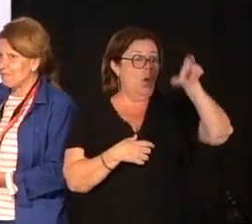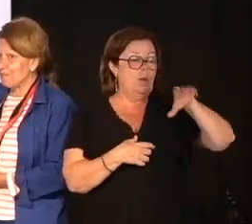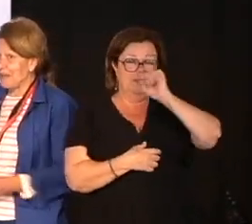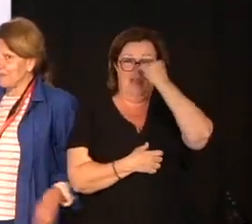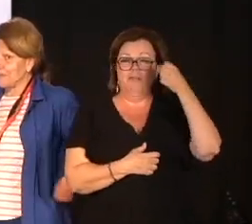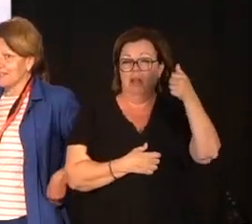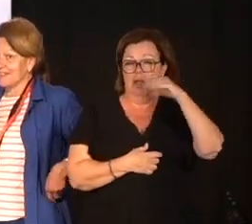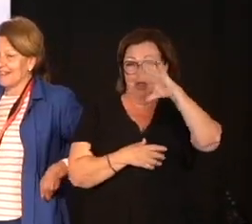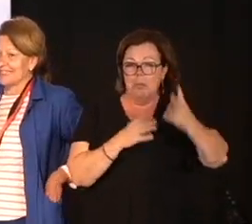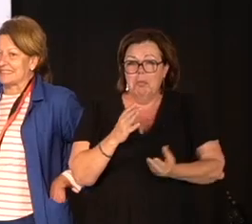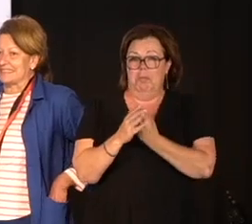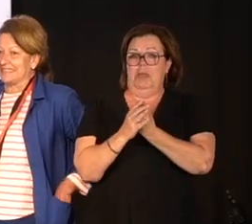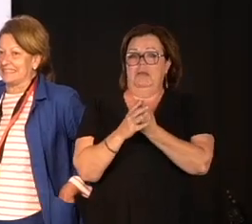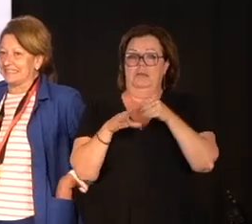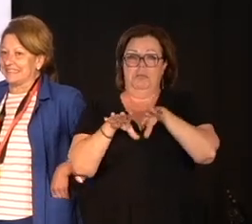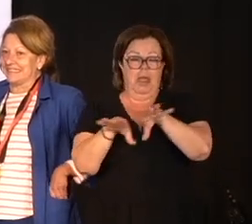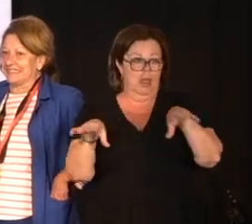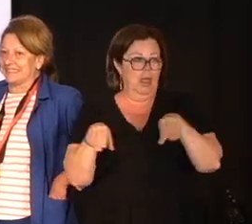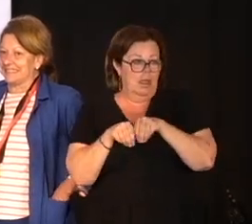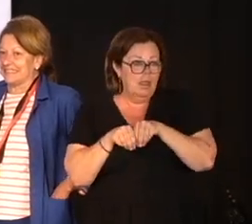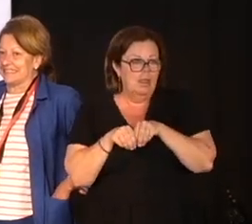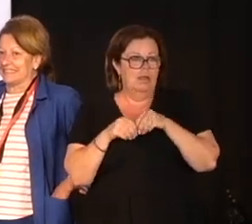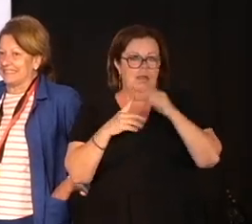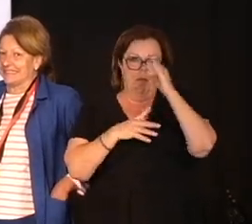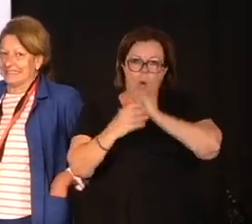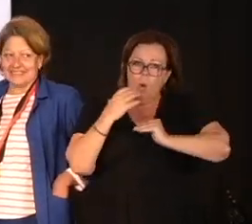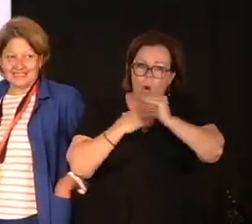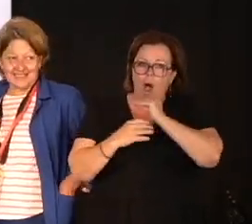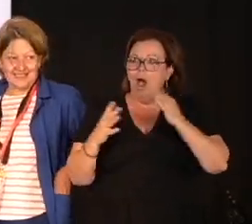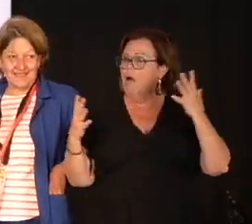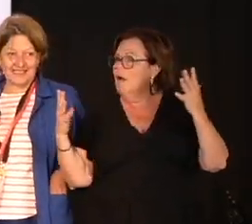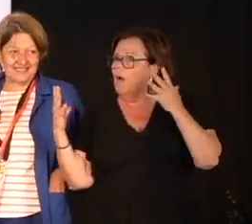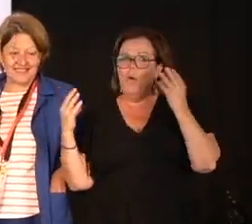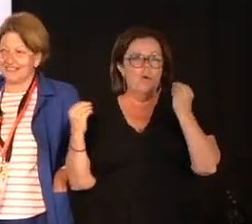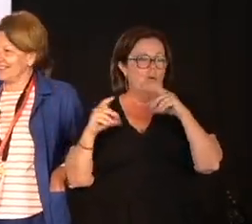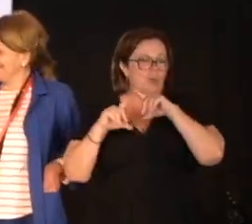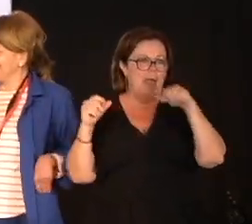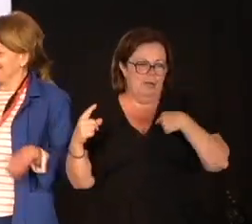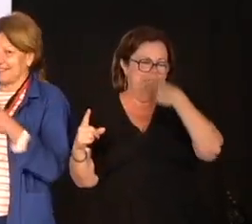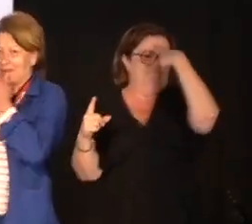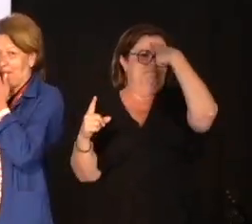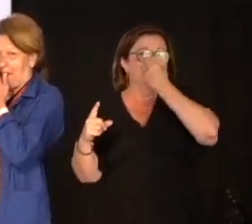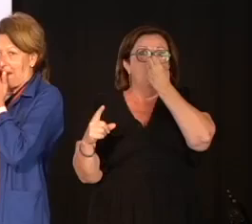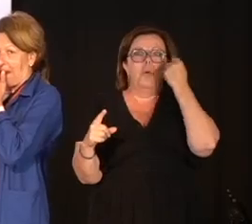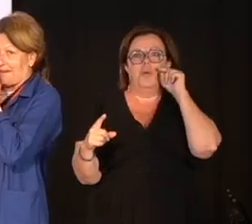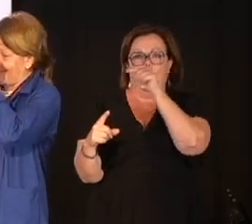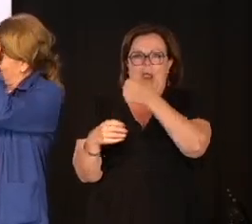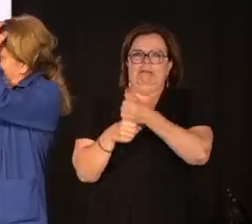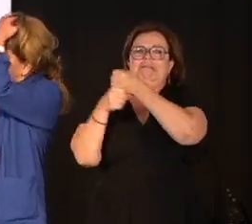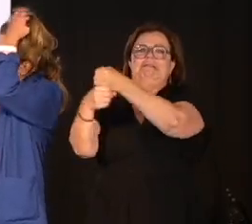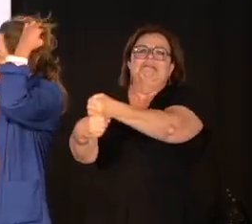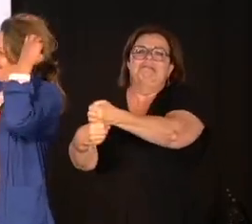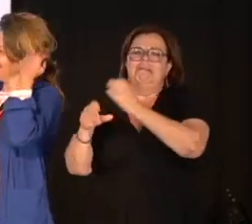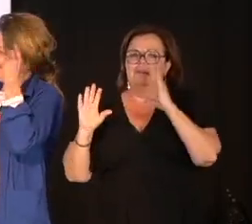aussi assisté au programme. On ne la voit pas, mais on a une petite fleur pleine de couleurs, parce que je ne sais pas si